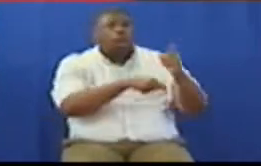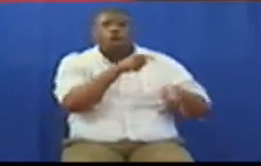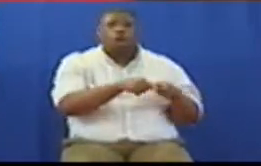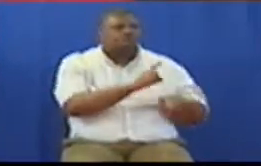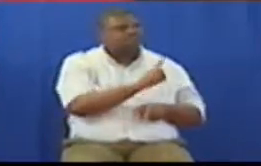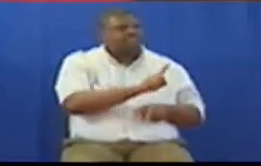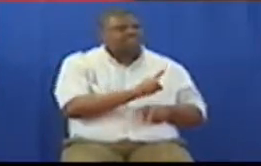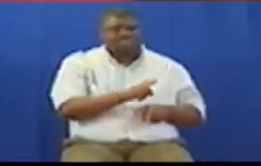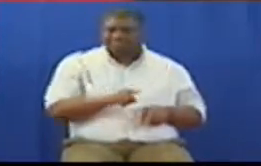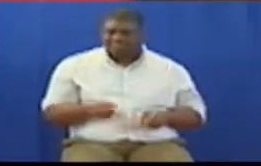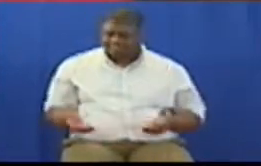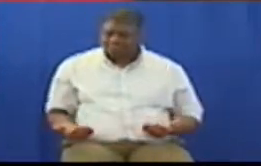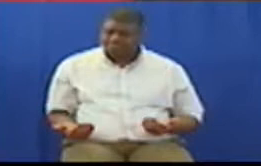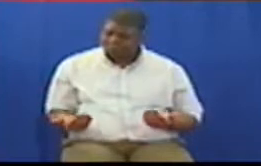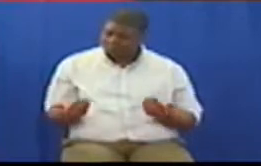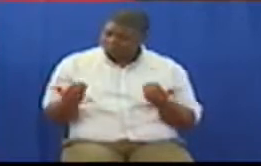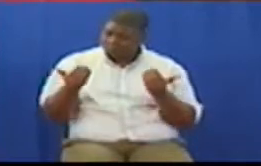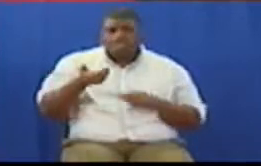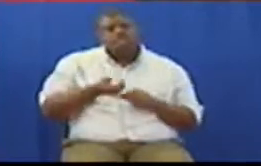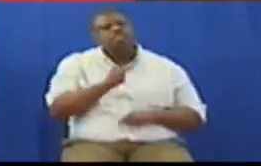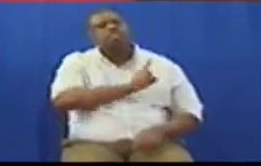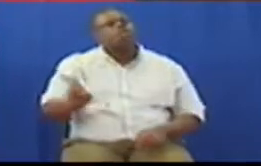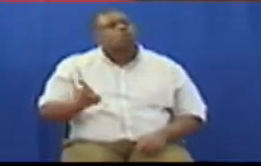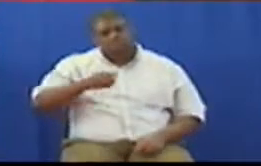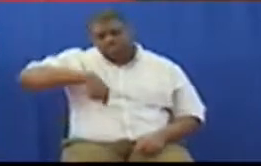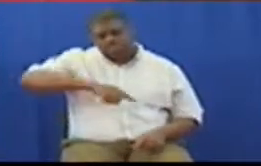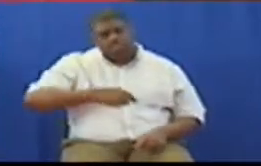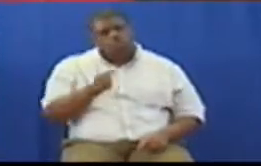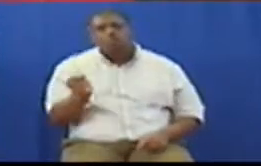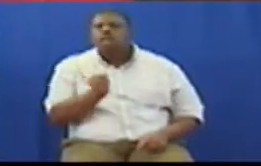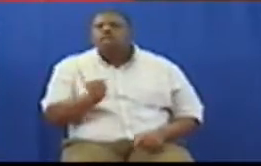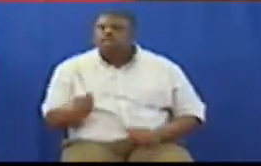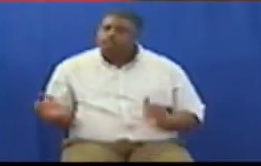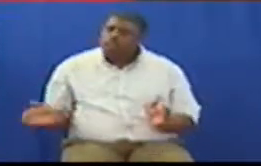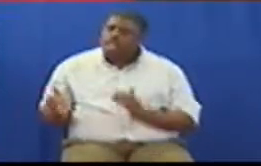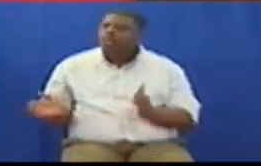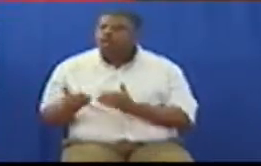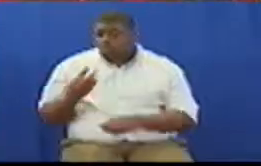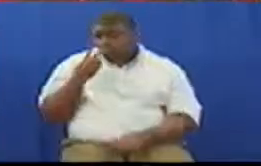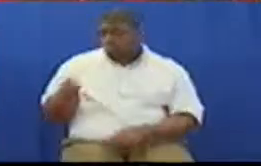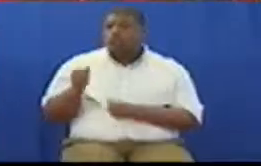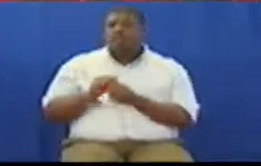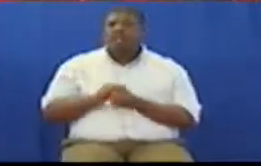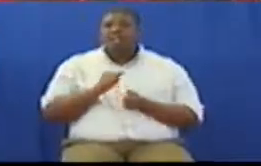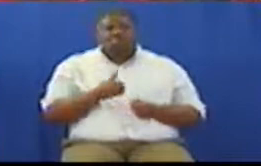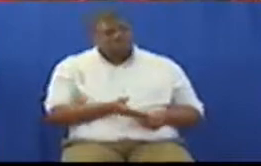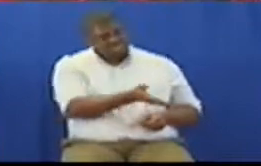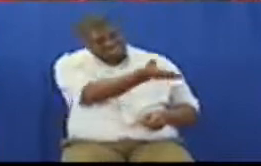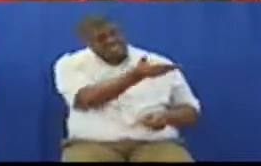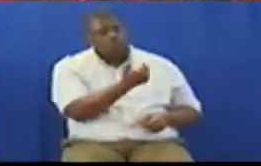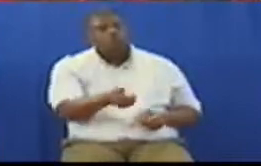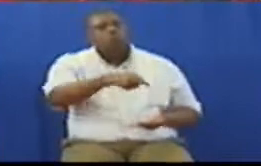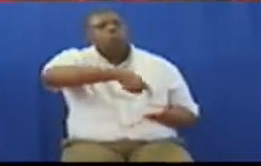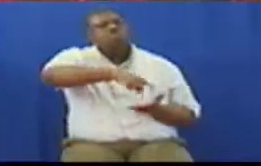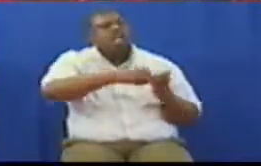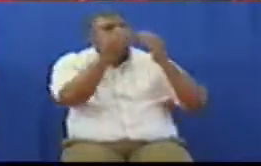amkukulia vijijini, sisi tumeelewa na wazee. Tumeshuhudia haya mambo. Sasa watoto wa mjini hawajui haya mambo. Kwamba